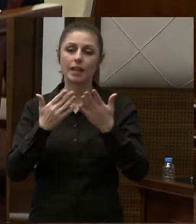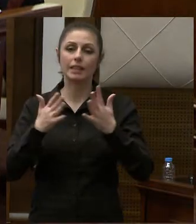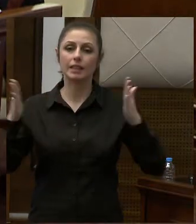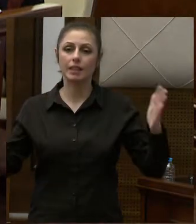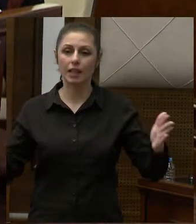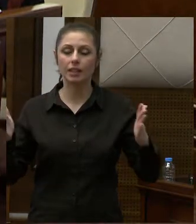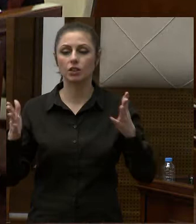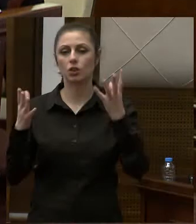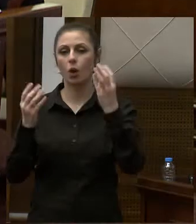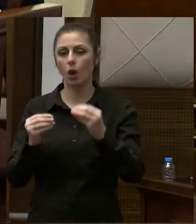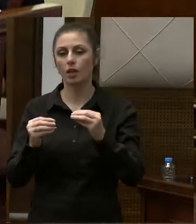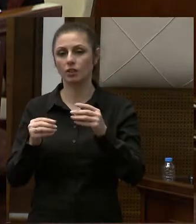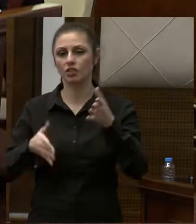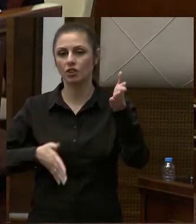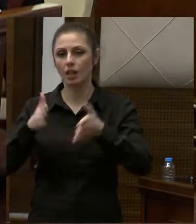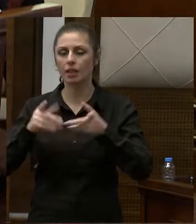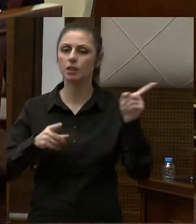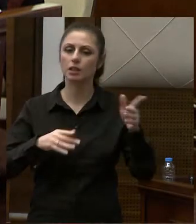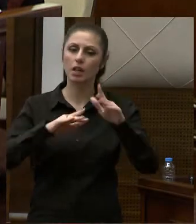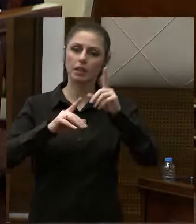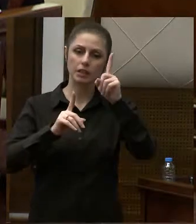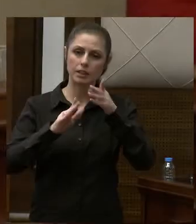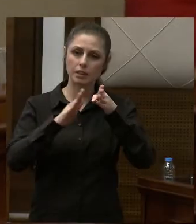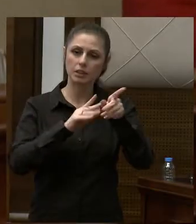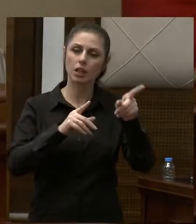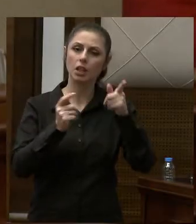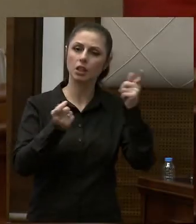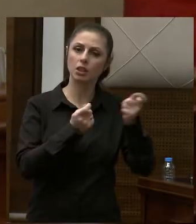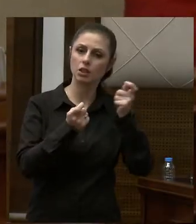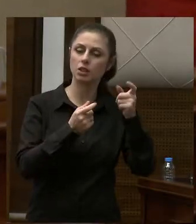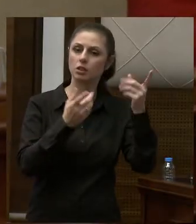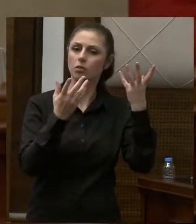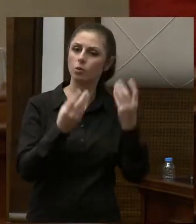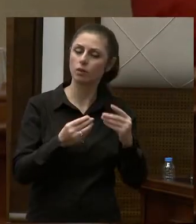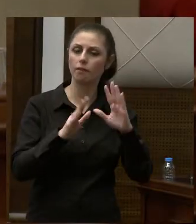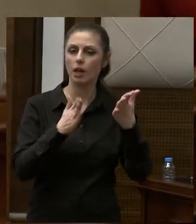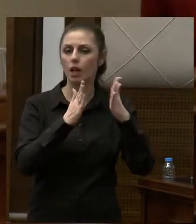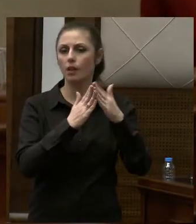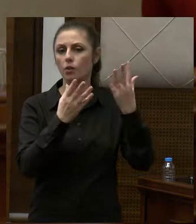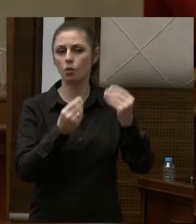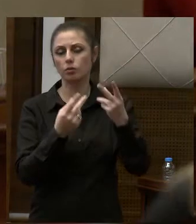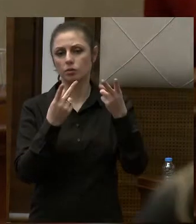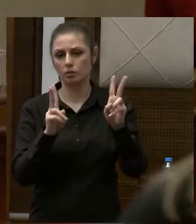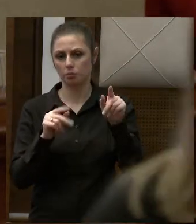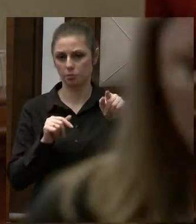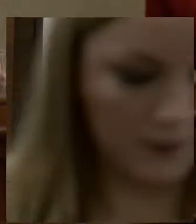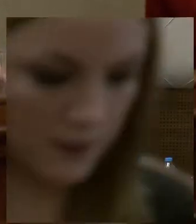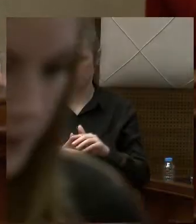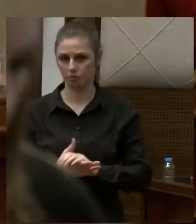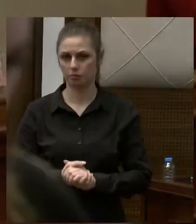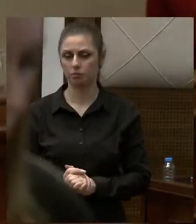caddelerde konut da olsa zemin katını isterse idareler iş yeri olarak tasdik edebiliyor. Bizim Gazi Mustafa Kemal Caddesi'nde yaptığımız